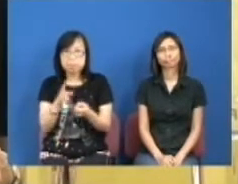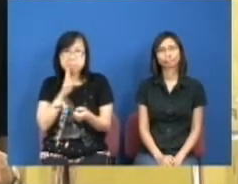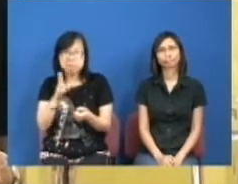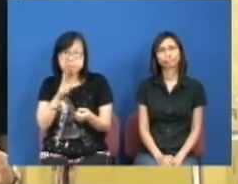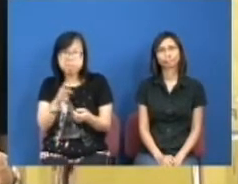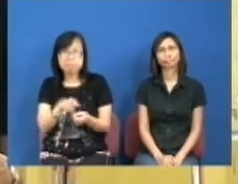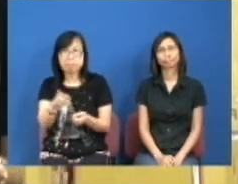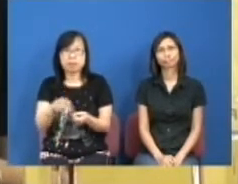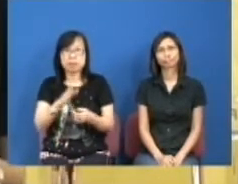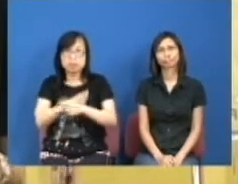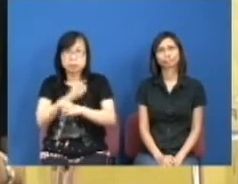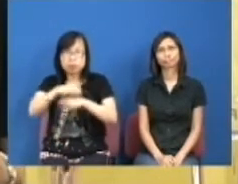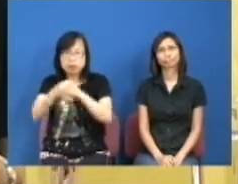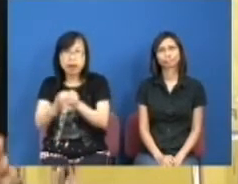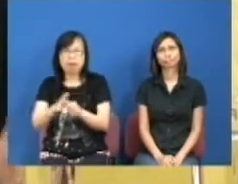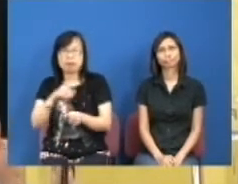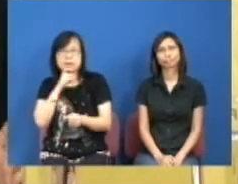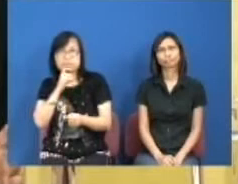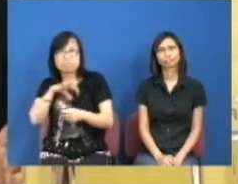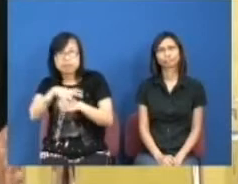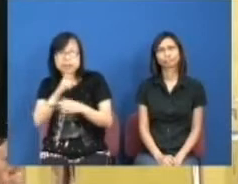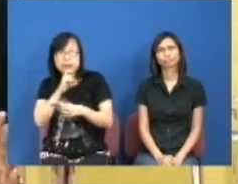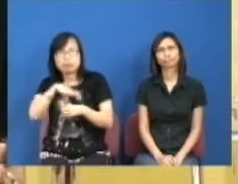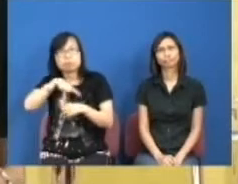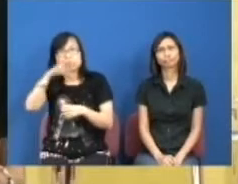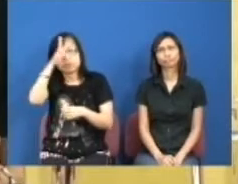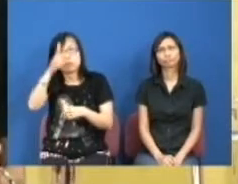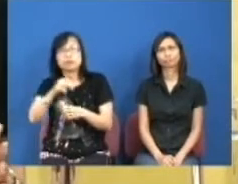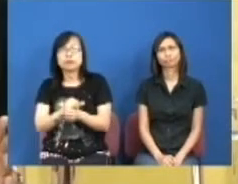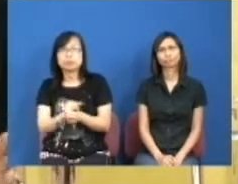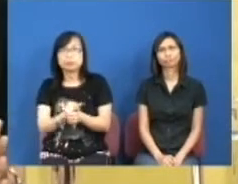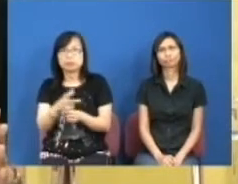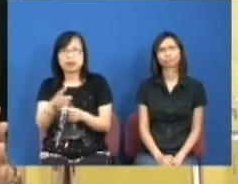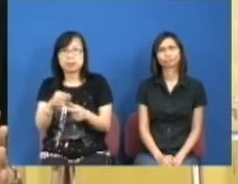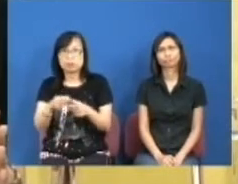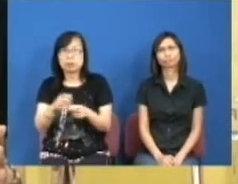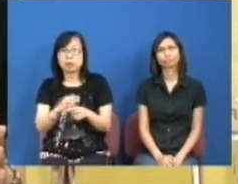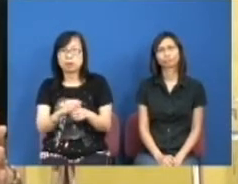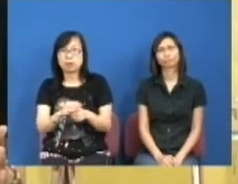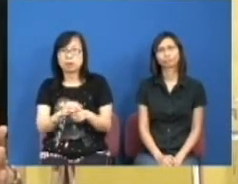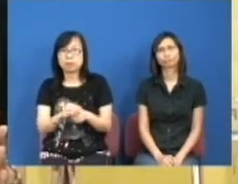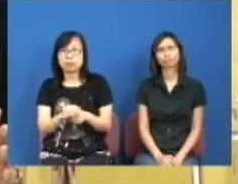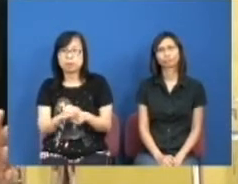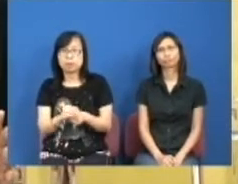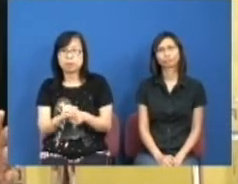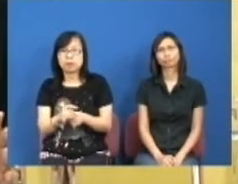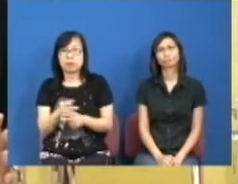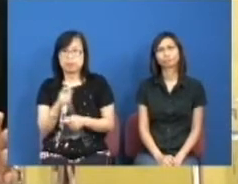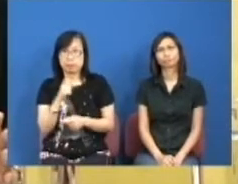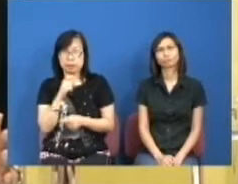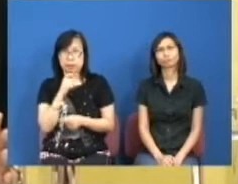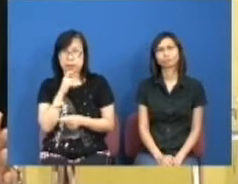家。包括政府啦，咁所以我哋話一個理想嘅公民社會咧，可能係會